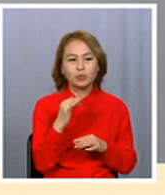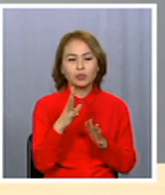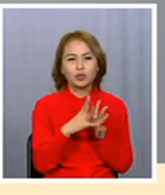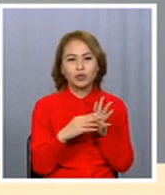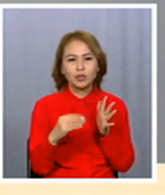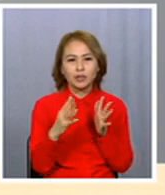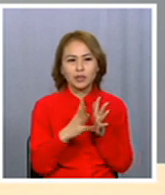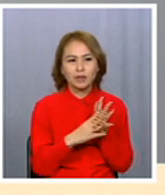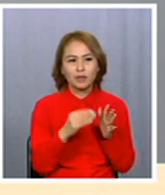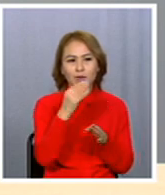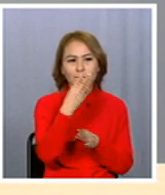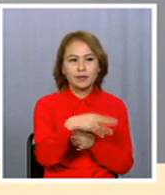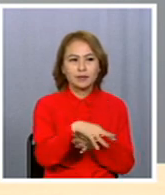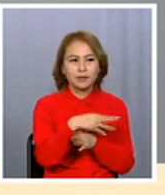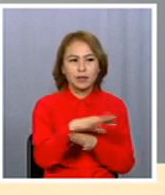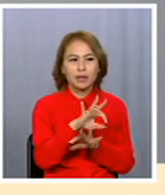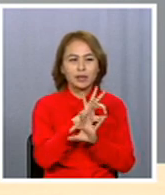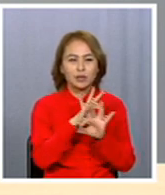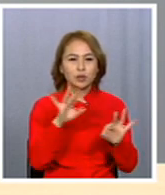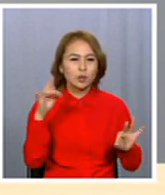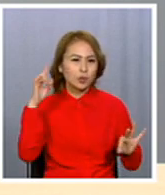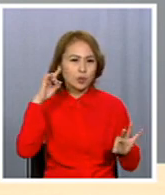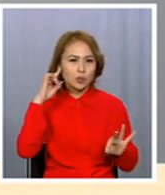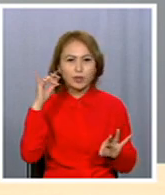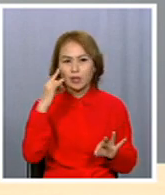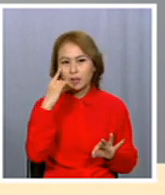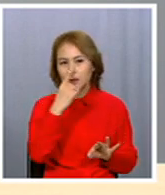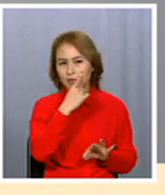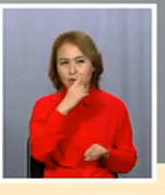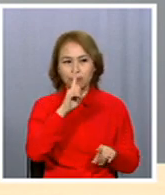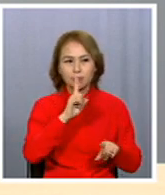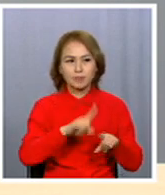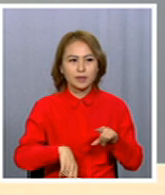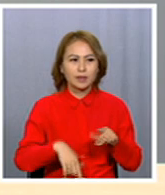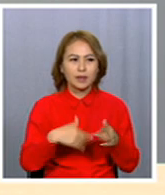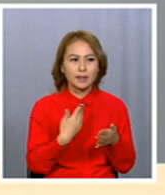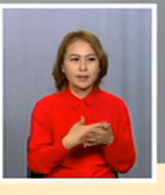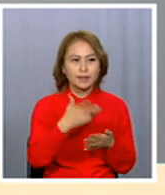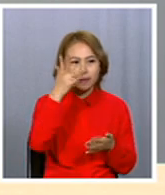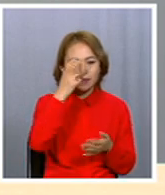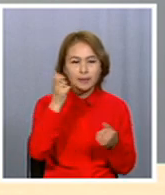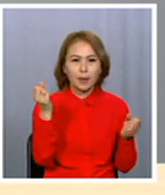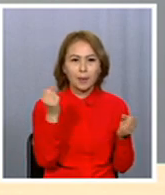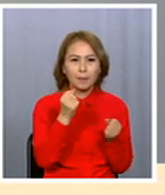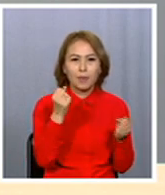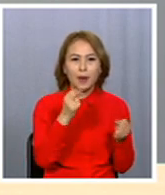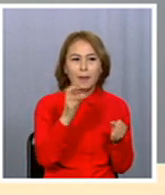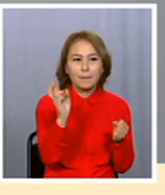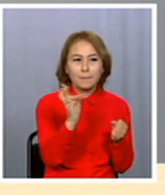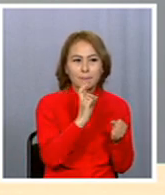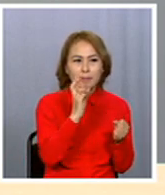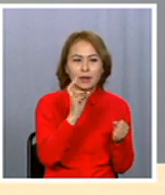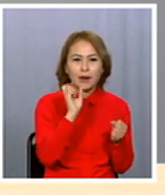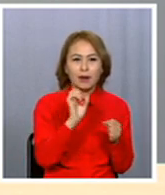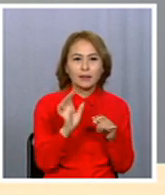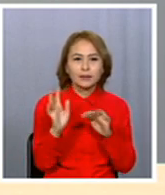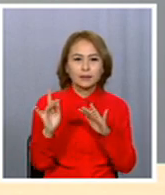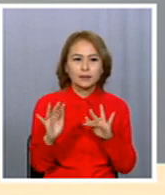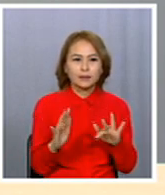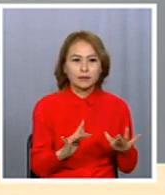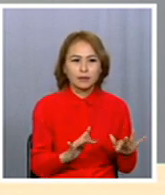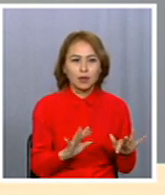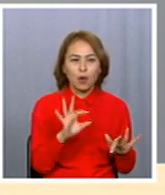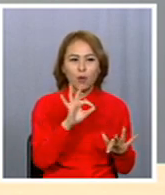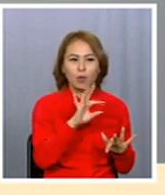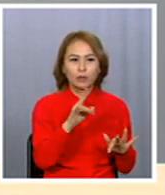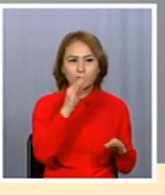хвосты, отличный слух и зрение. Например, заяц зимой белый, как снег. То есть он